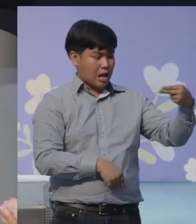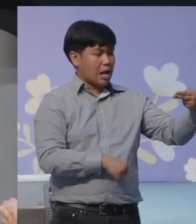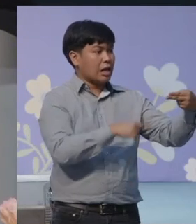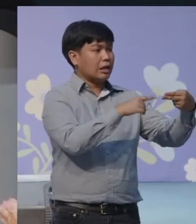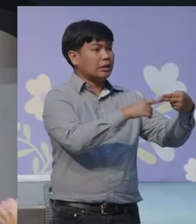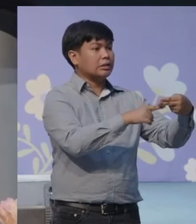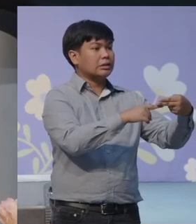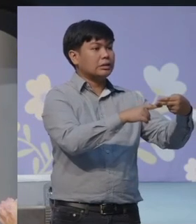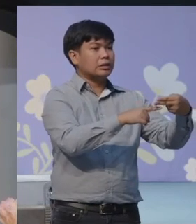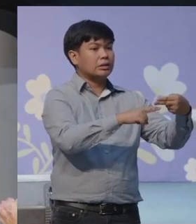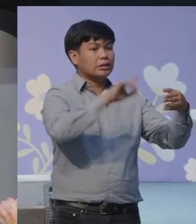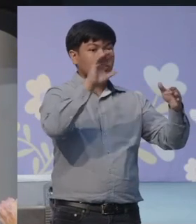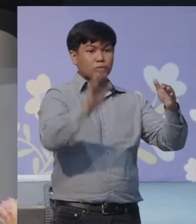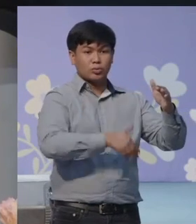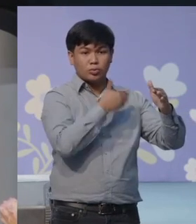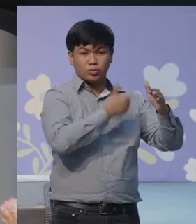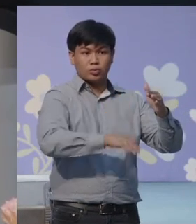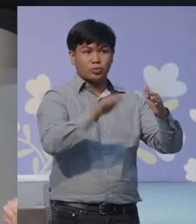versikulong ito ay